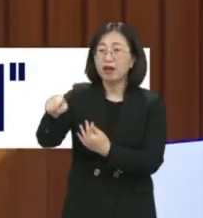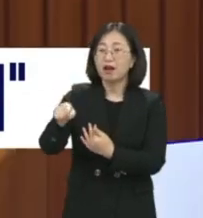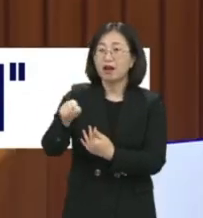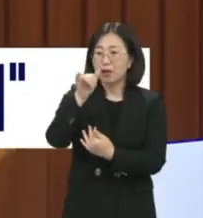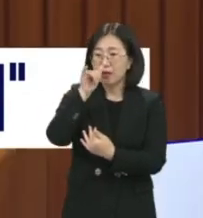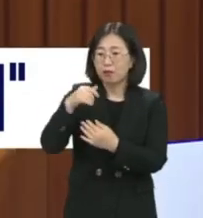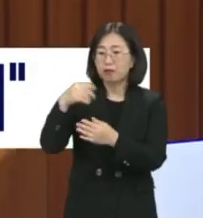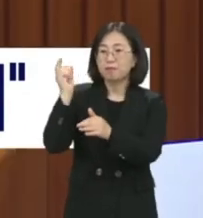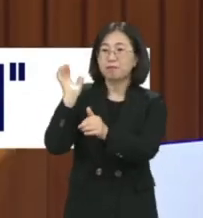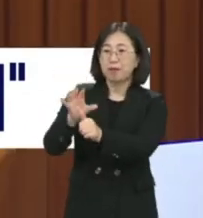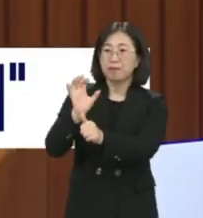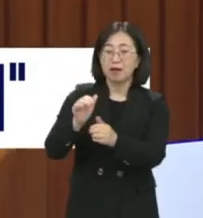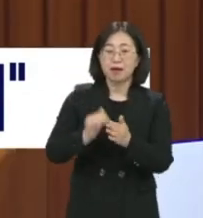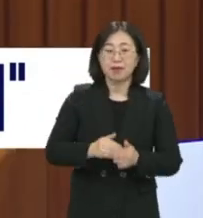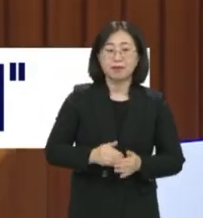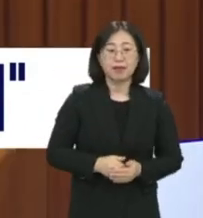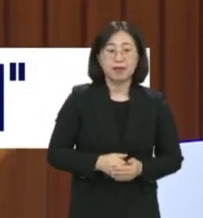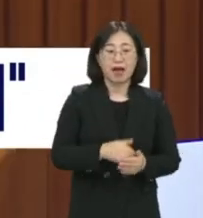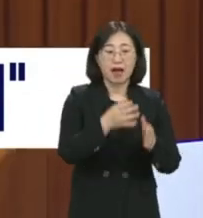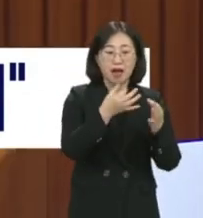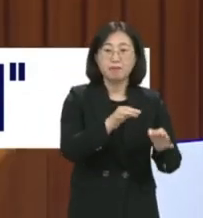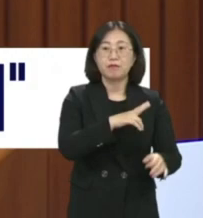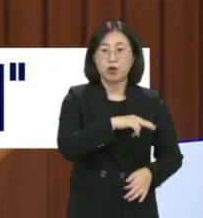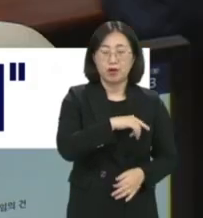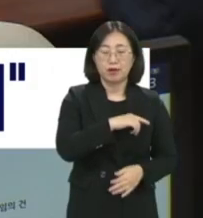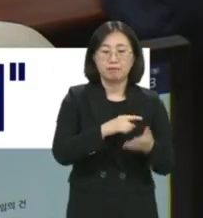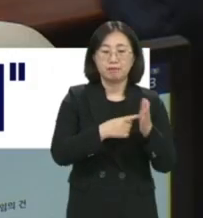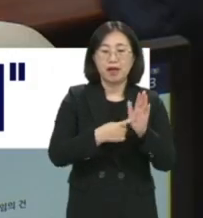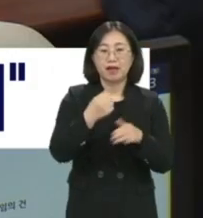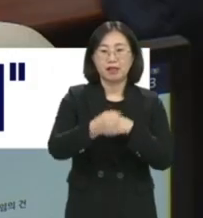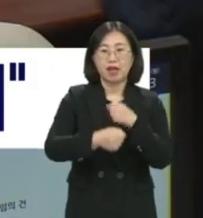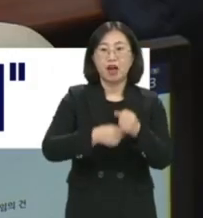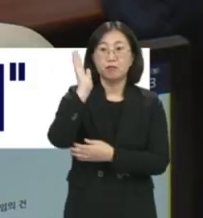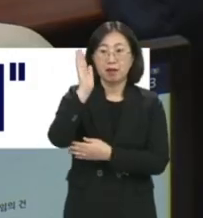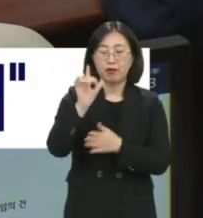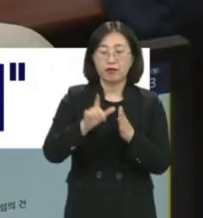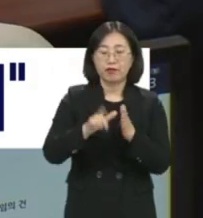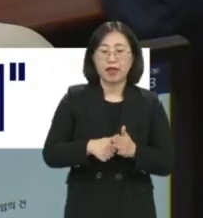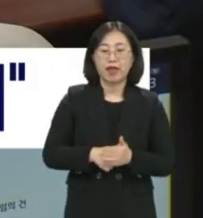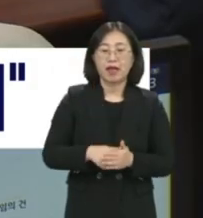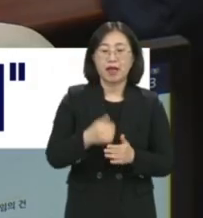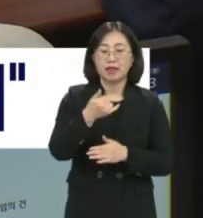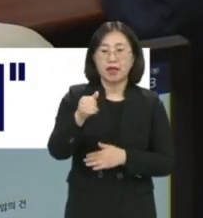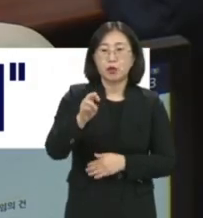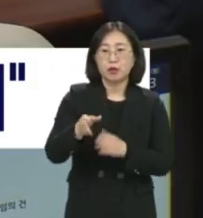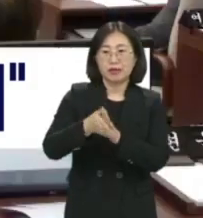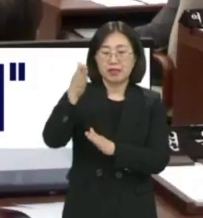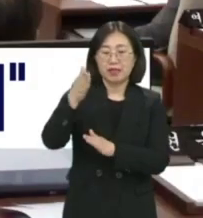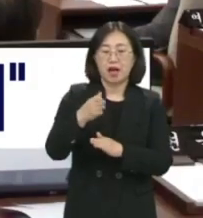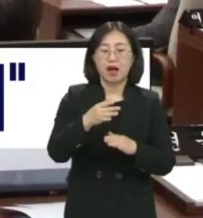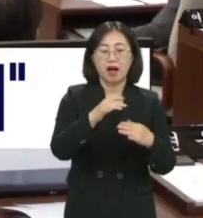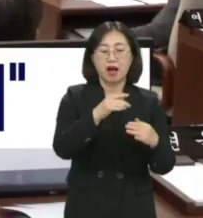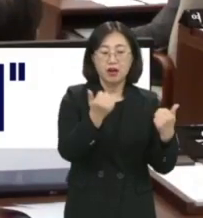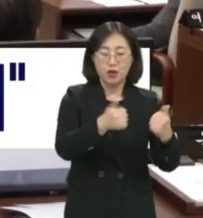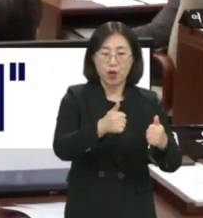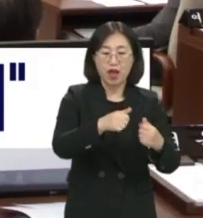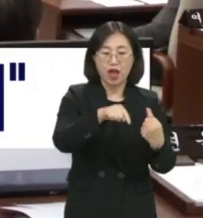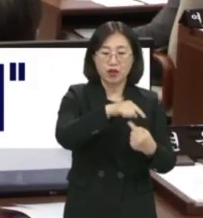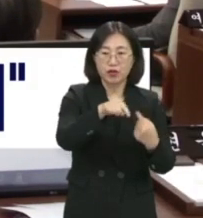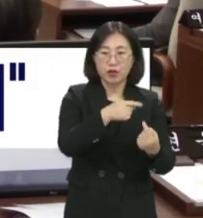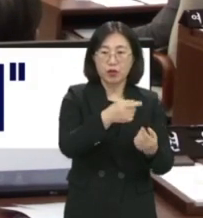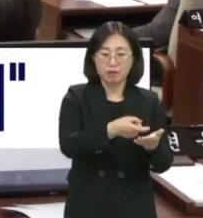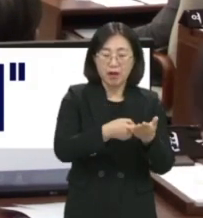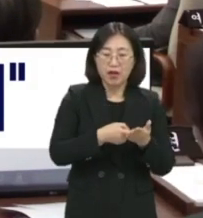비판했습니다 김현미 세종 시원은 정례회 5분 자유 발언을 통해 세종 씨가 의회의 긴축재정 방침을 정치적